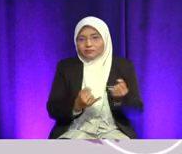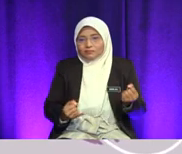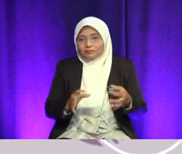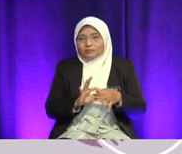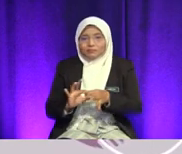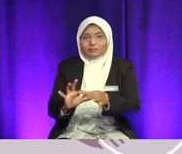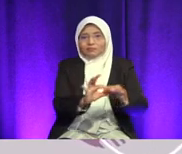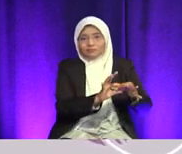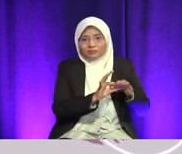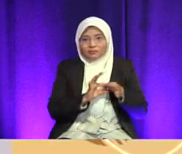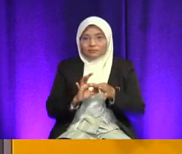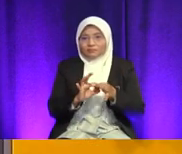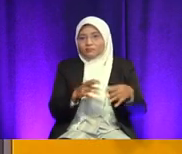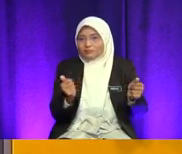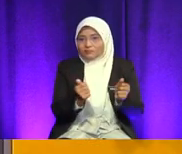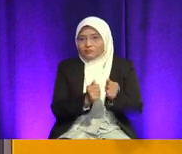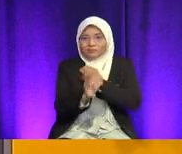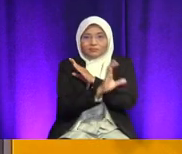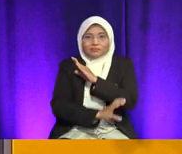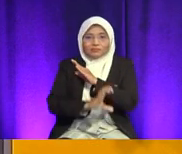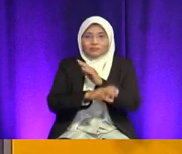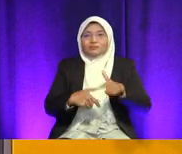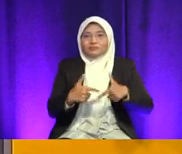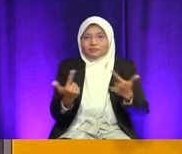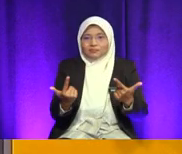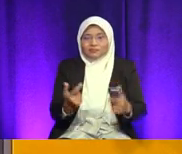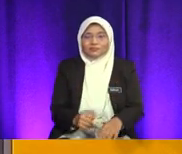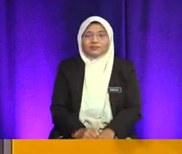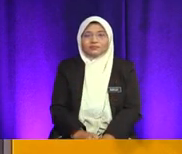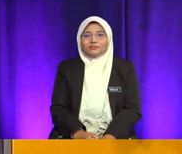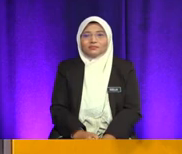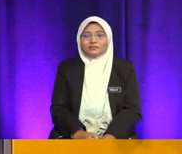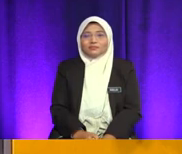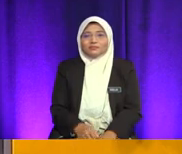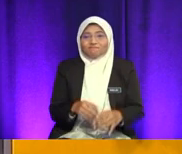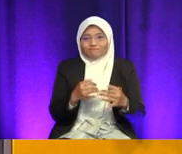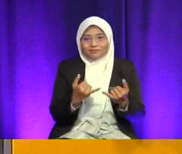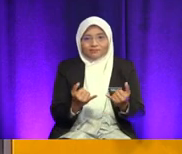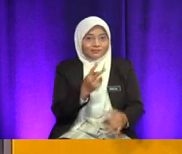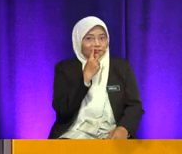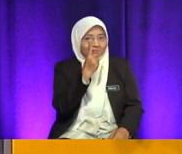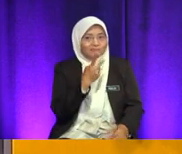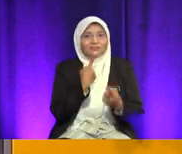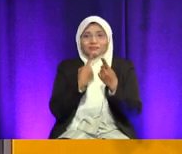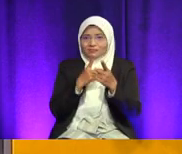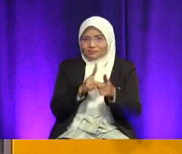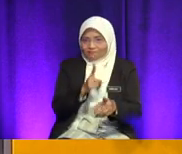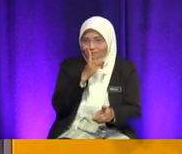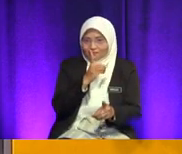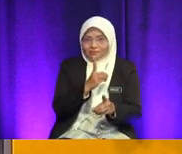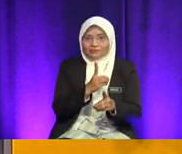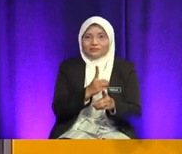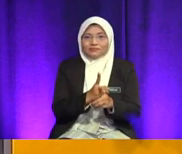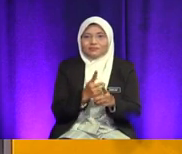Oke Mari kita lihat sama ada jawaban Nuha tadi tepat ataupun tidak dan murid-murid di rumah boleh menyimak jawaban yang